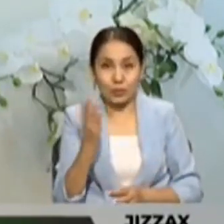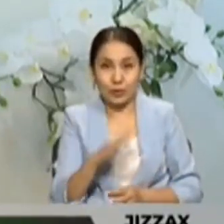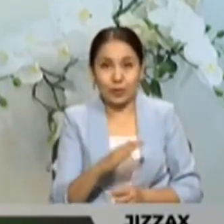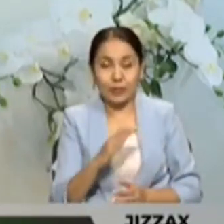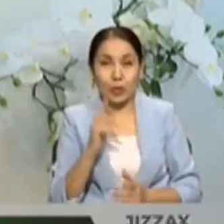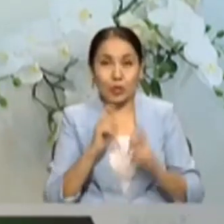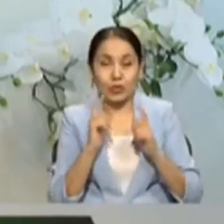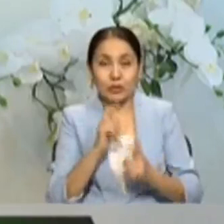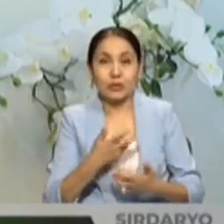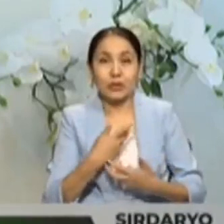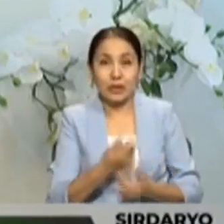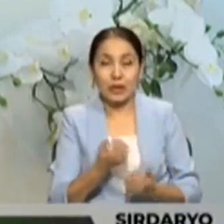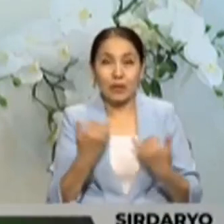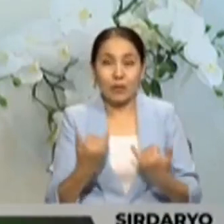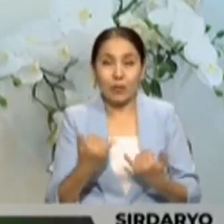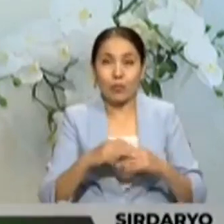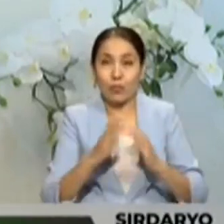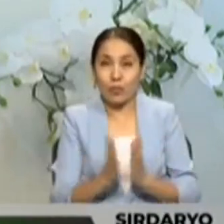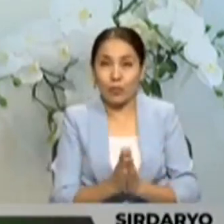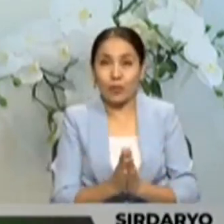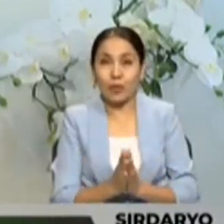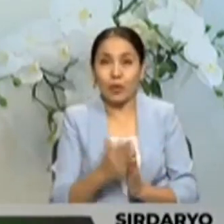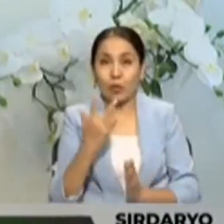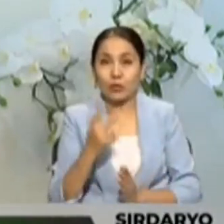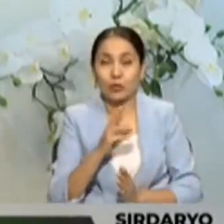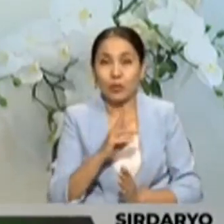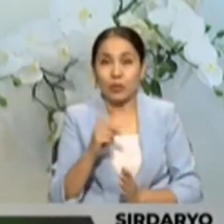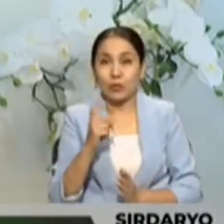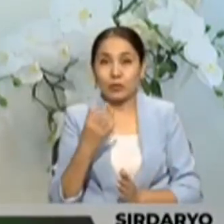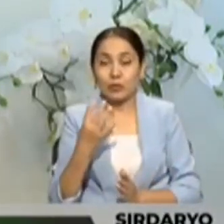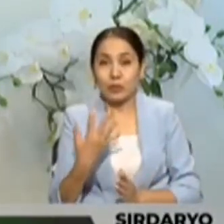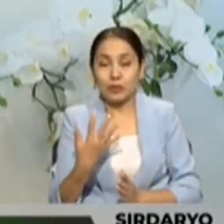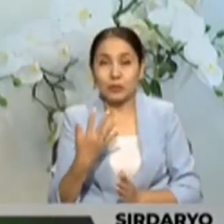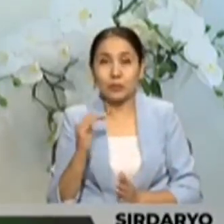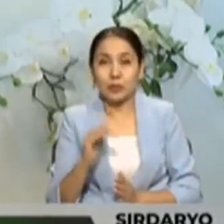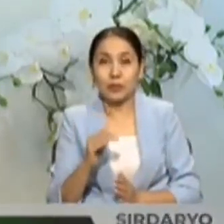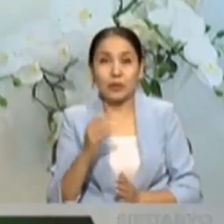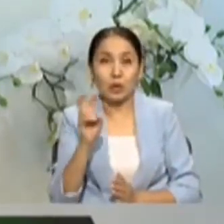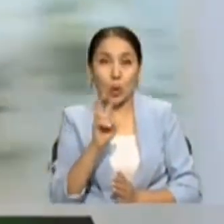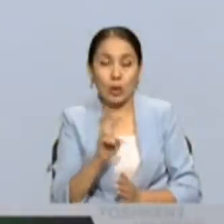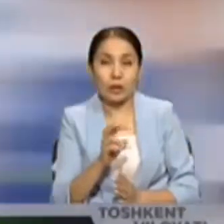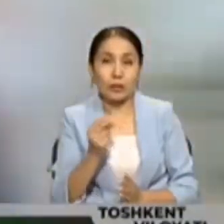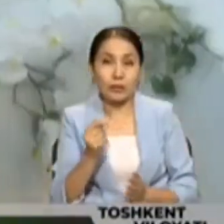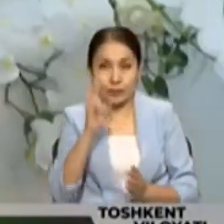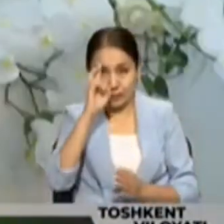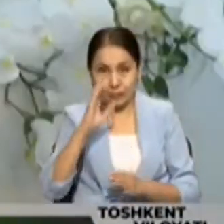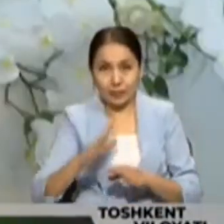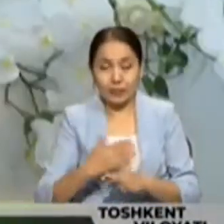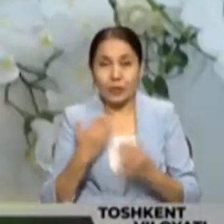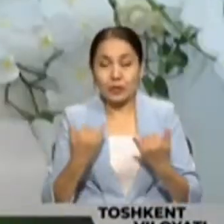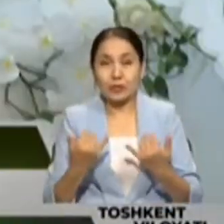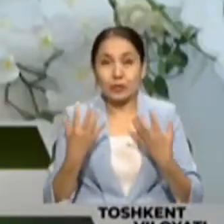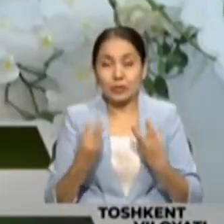nufuzli universitetga kirdim va umumiy miqdorda 3 million 145 ming dollar grant sohibiga aylandim. Hozirgi